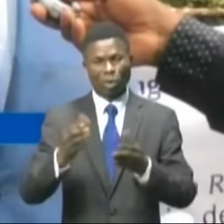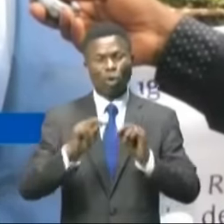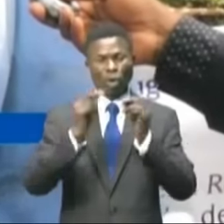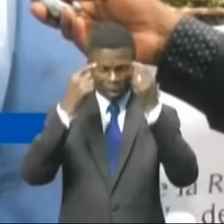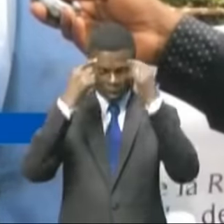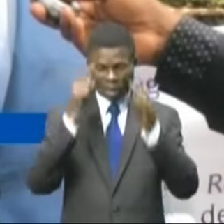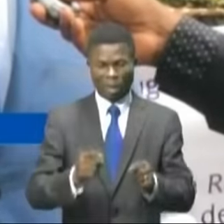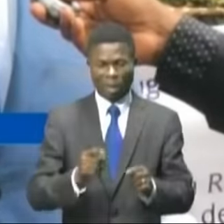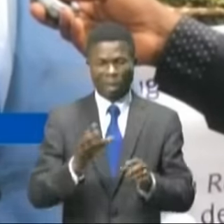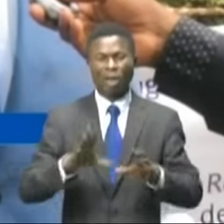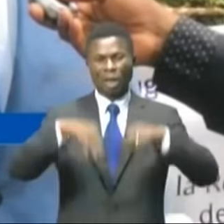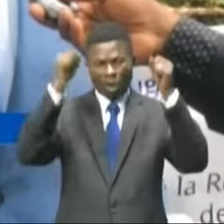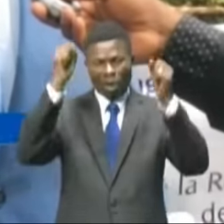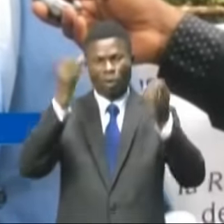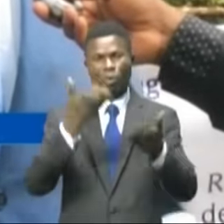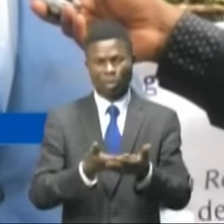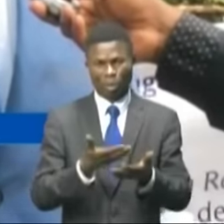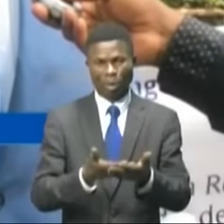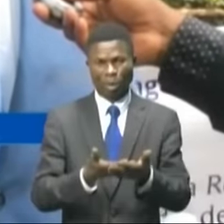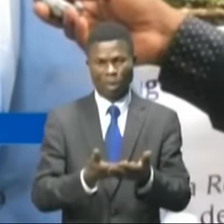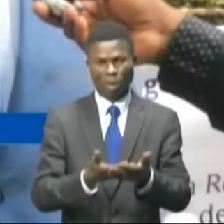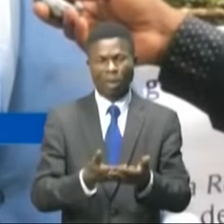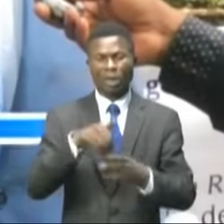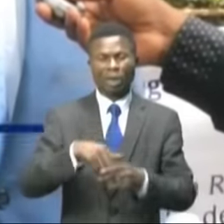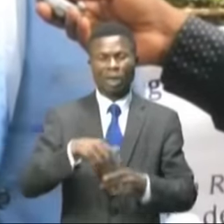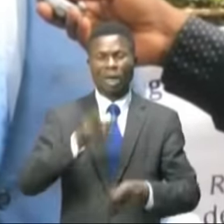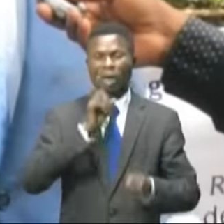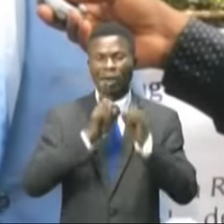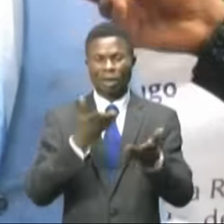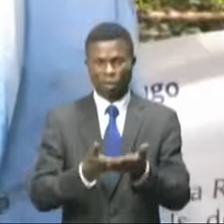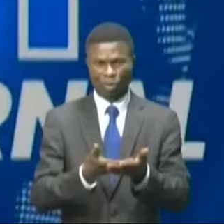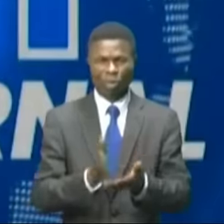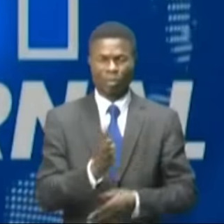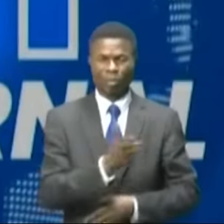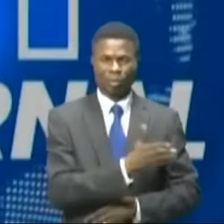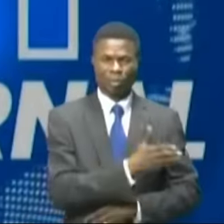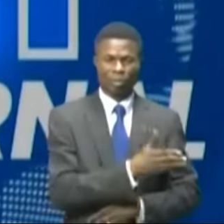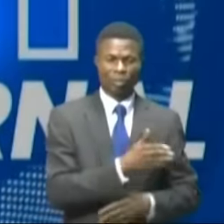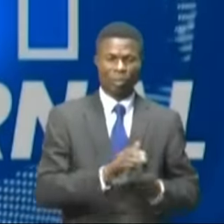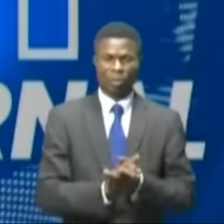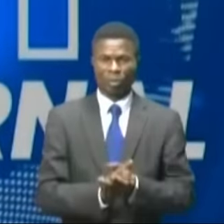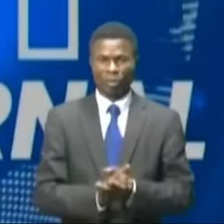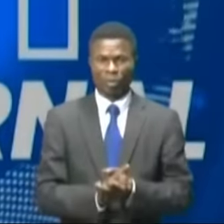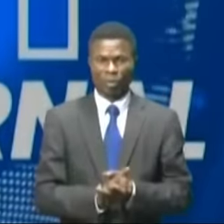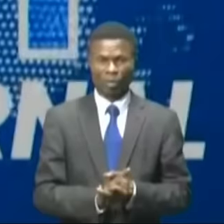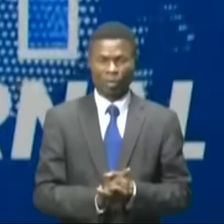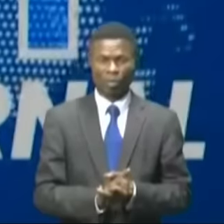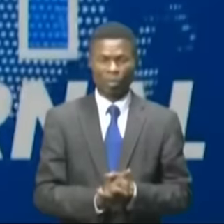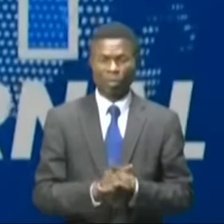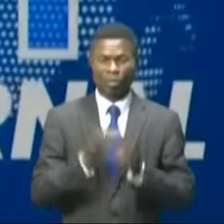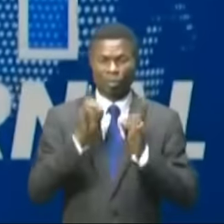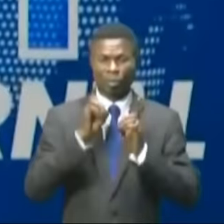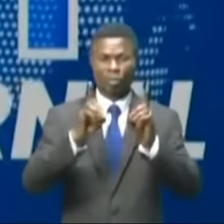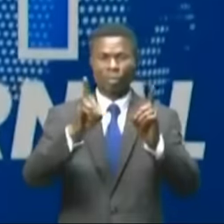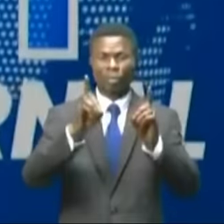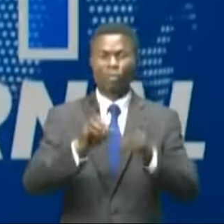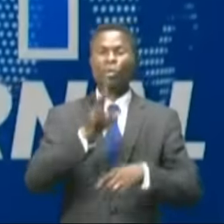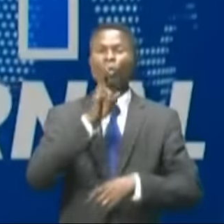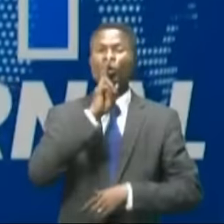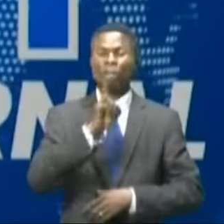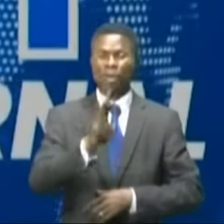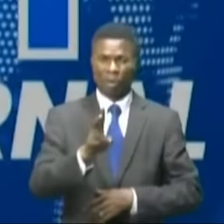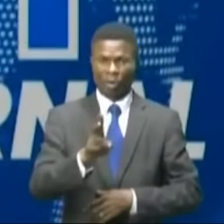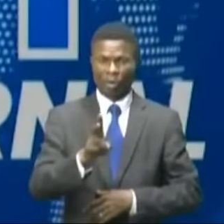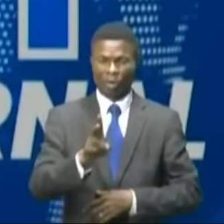été trouvé lors des discussions que nous avons eues ensemble. Un meeting dit de vérité, c'est